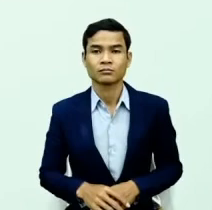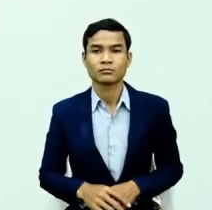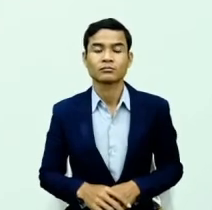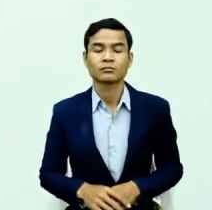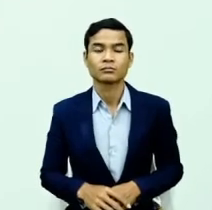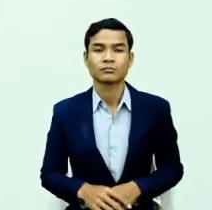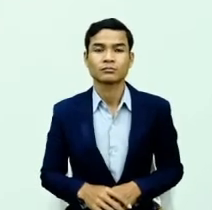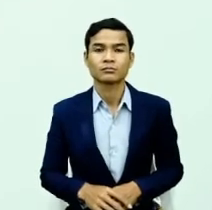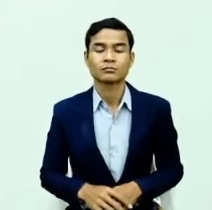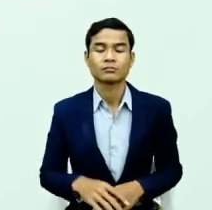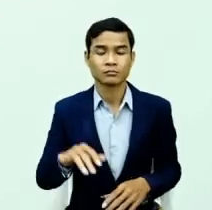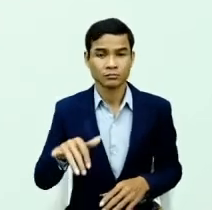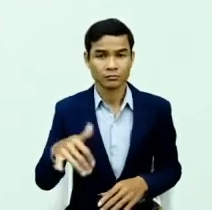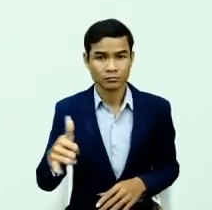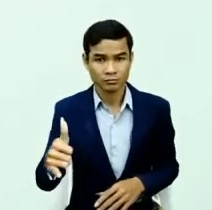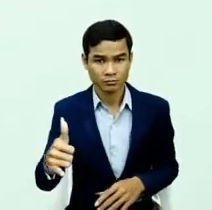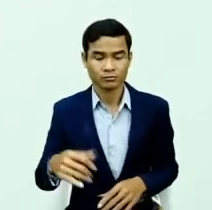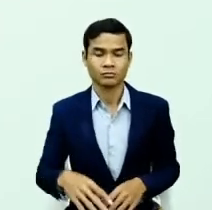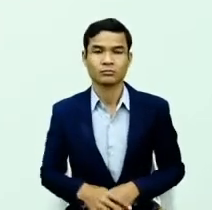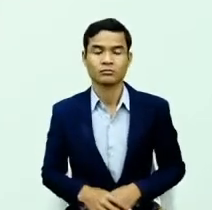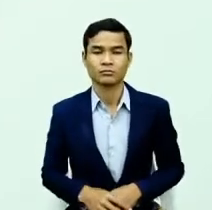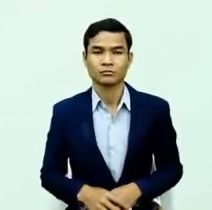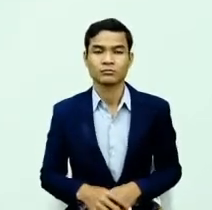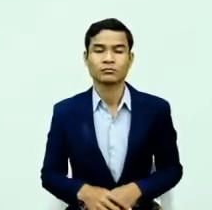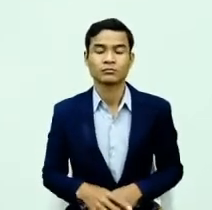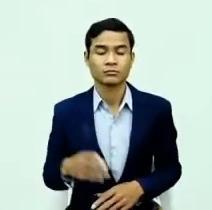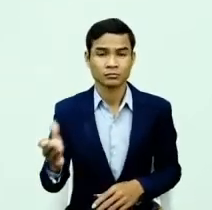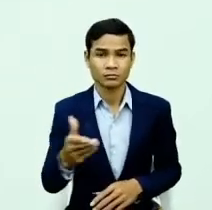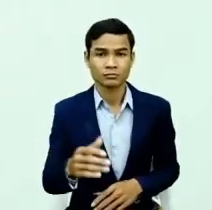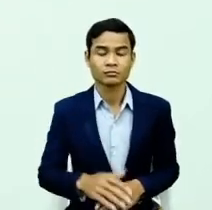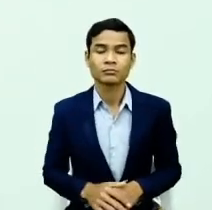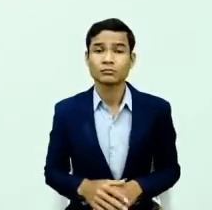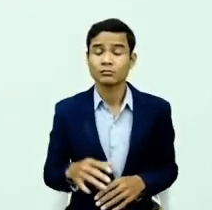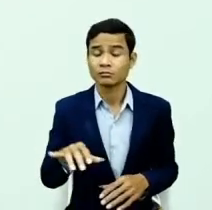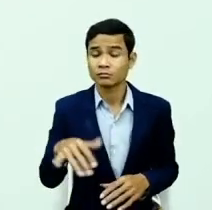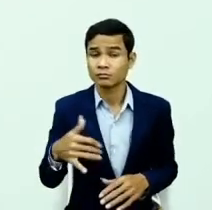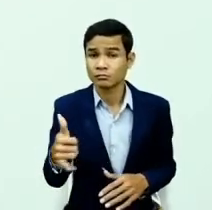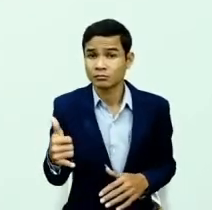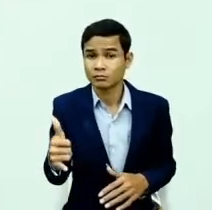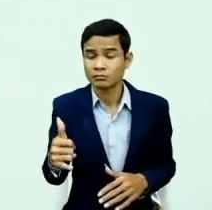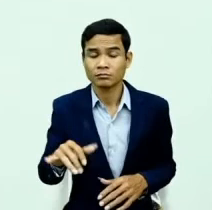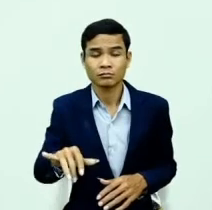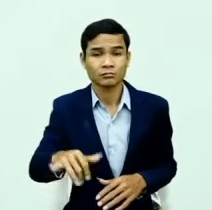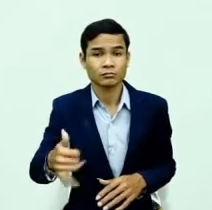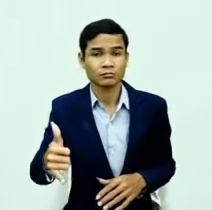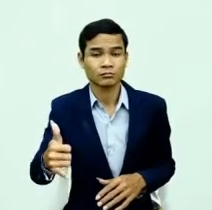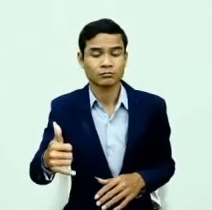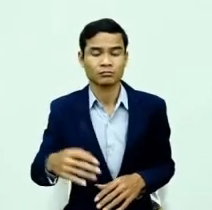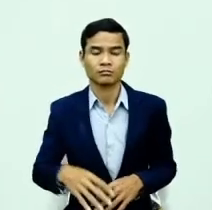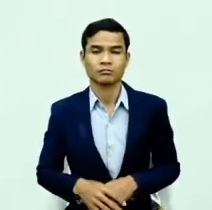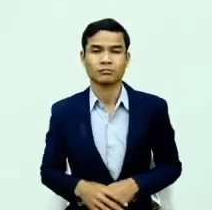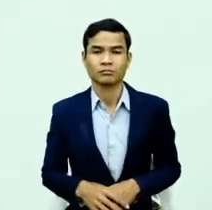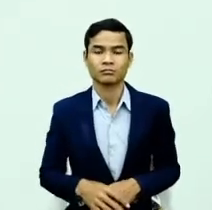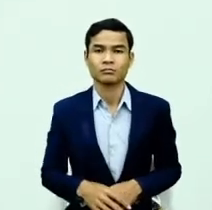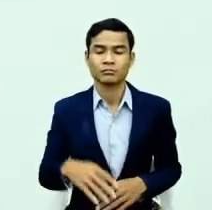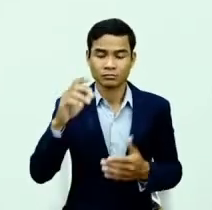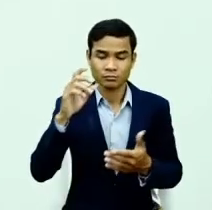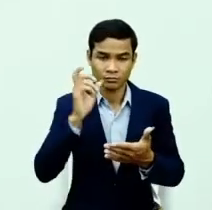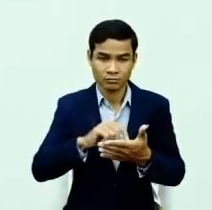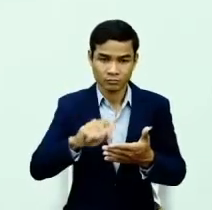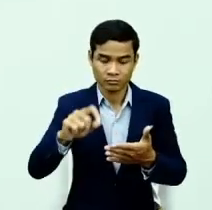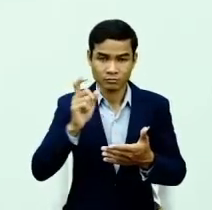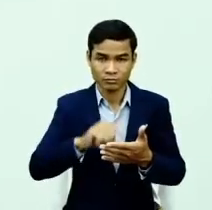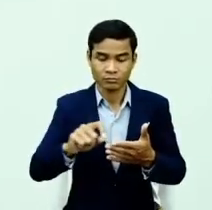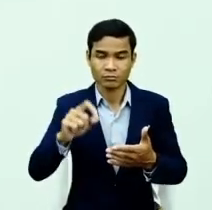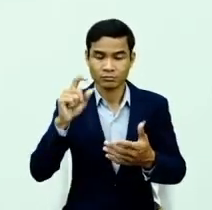rư tỉ chà con sẽ xe bịa rư tỉ ta bị rư